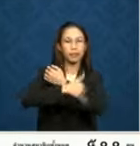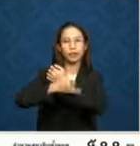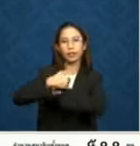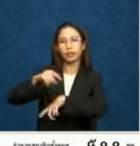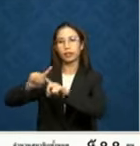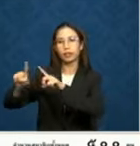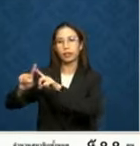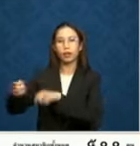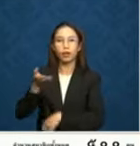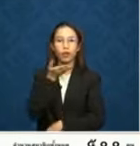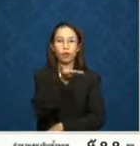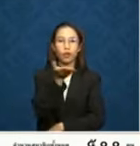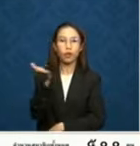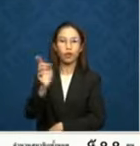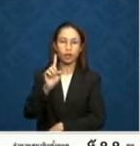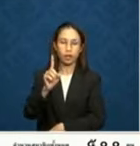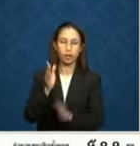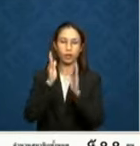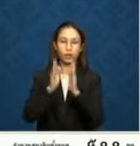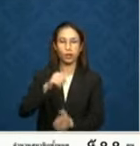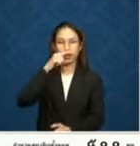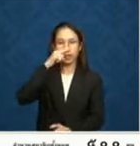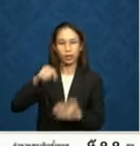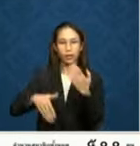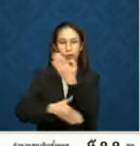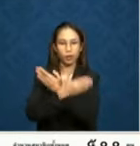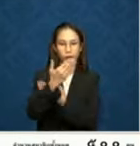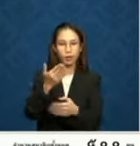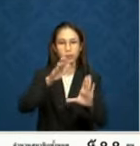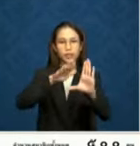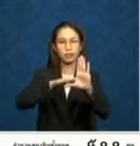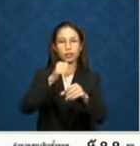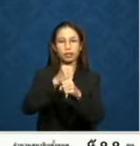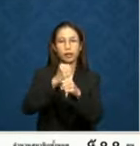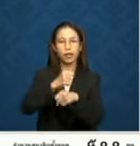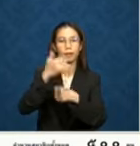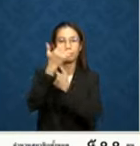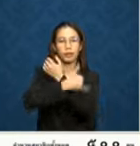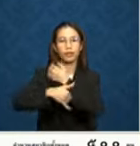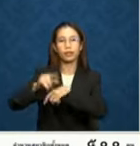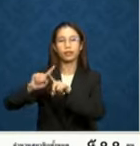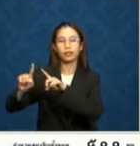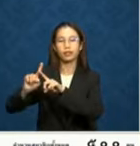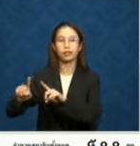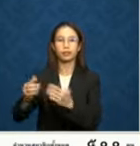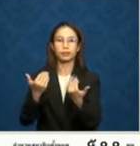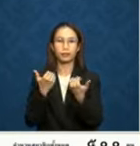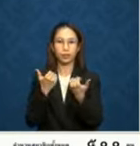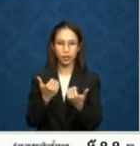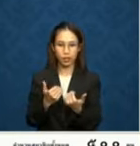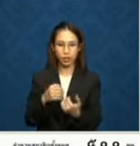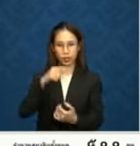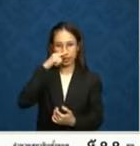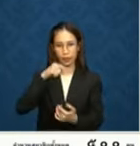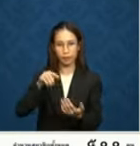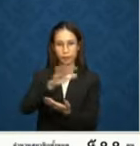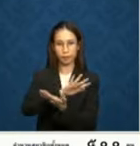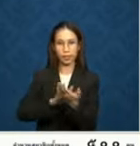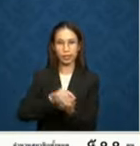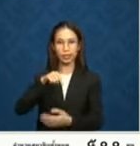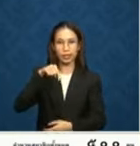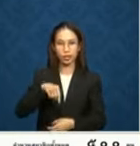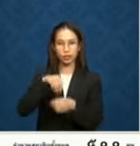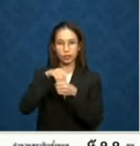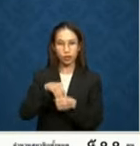เพื่อขอให้คนไทยได้มีโอกาสเข้าไปทำงานในประเทศ นั้นซึ่ขนาดนี้ ประเทศไทยเราก็มี